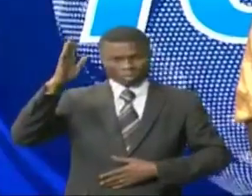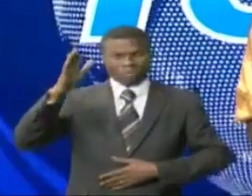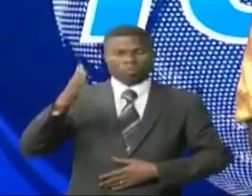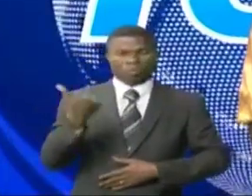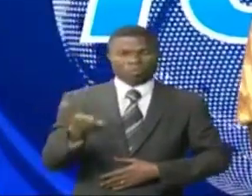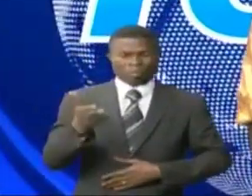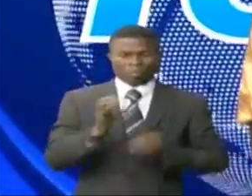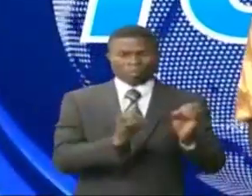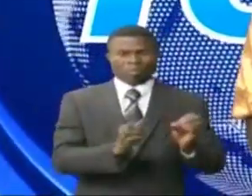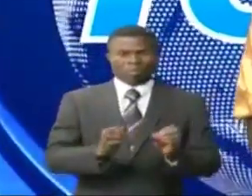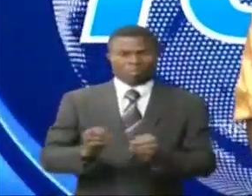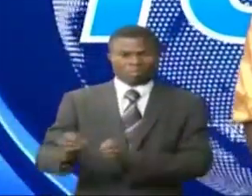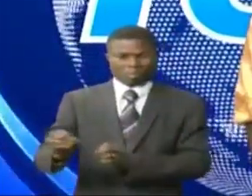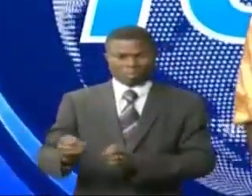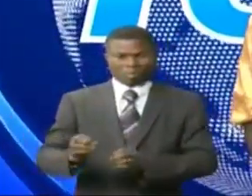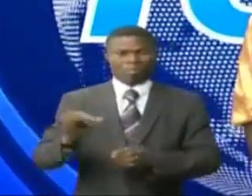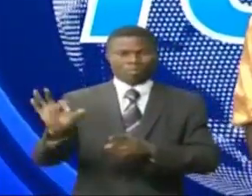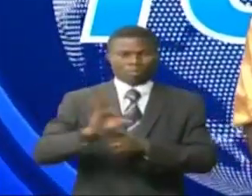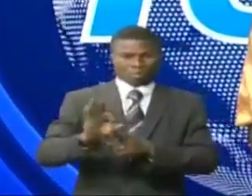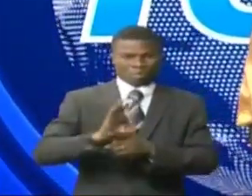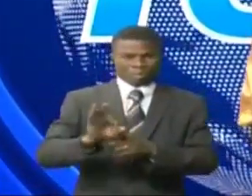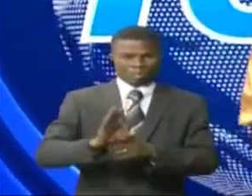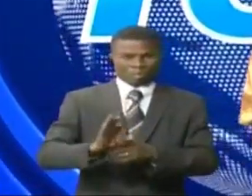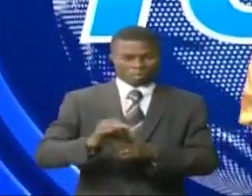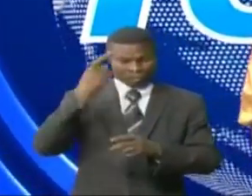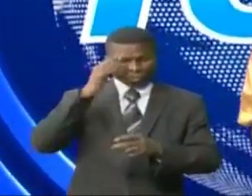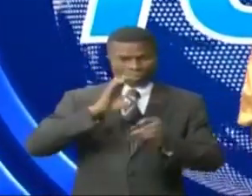l'Équateur a organisé un atelier sur la